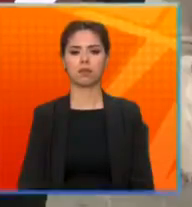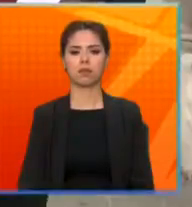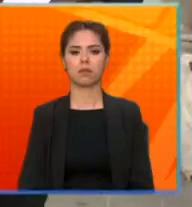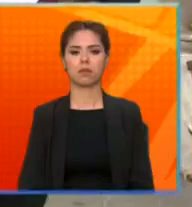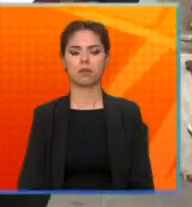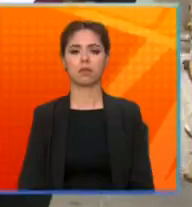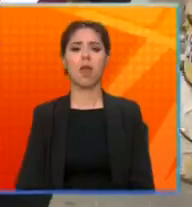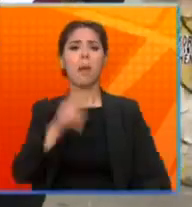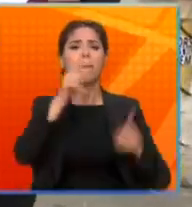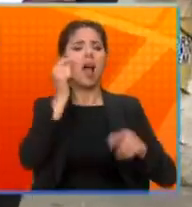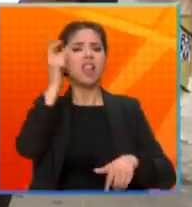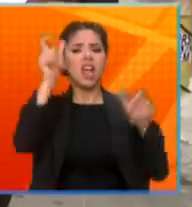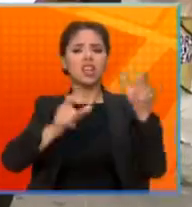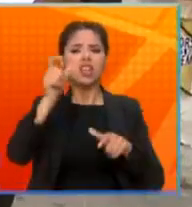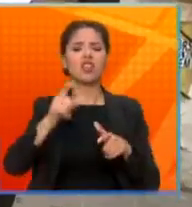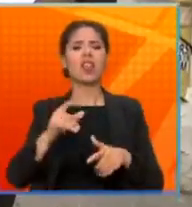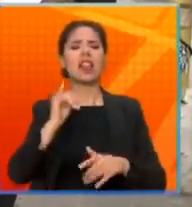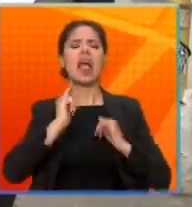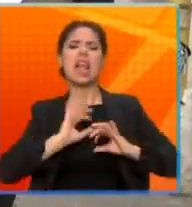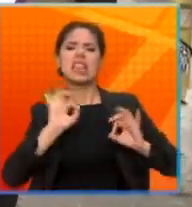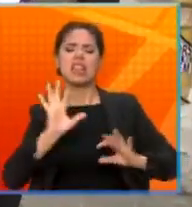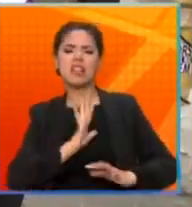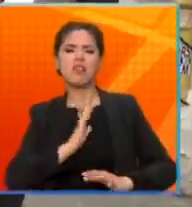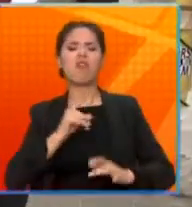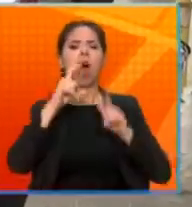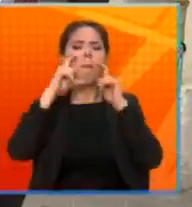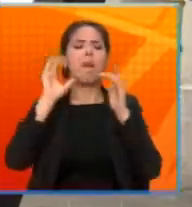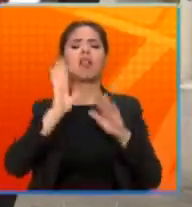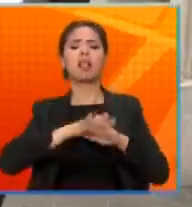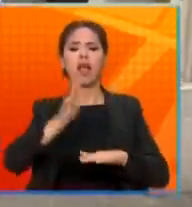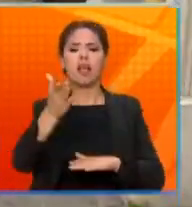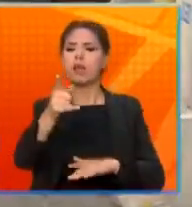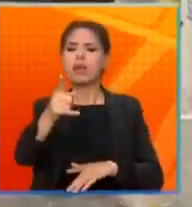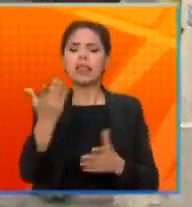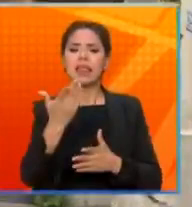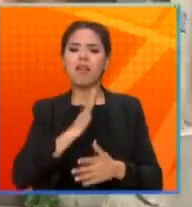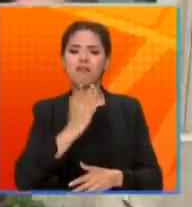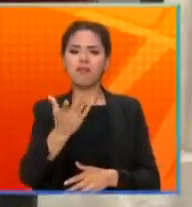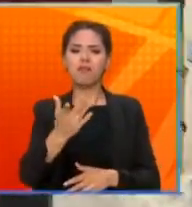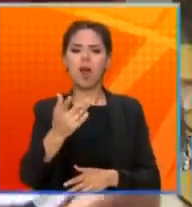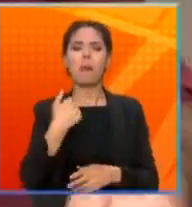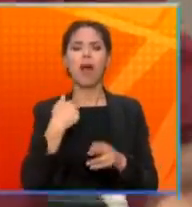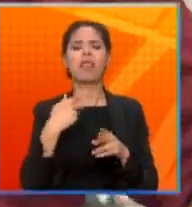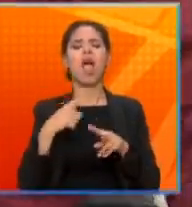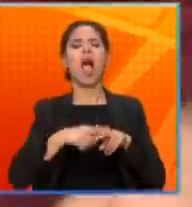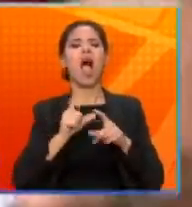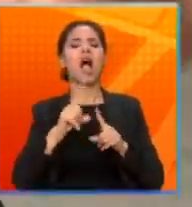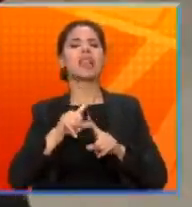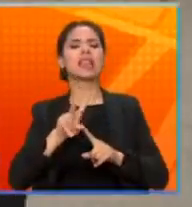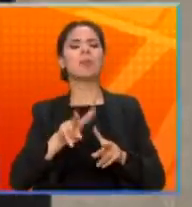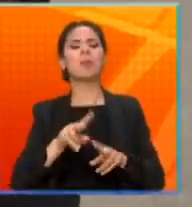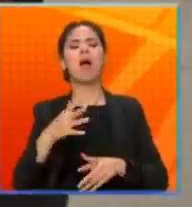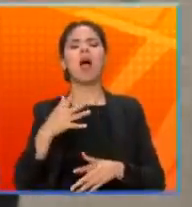bırakamıyorum birçok kişide şimdi rahatsızlığım var diyerek maske takmayı sizin Neyiniz var Ben kronik astım hastasıyım